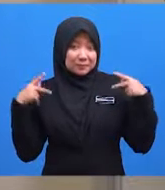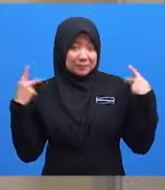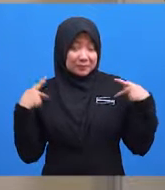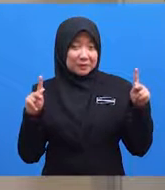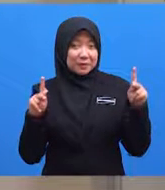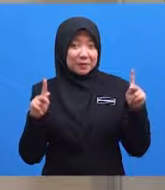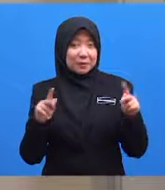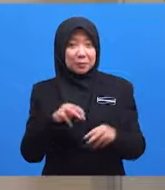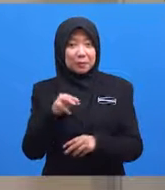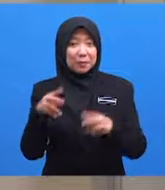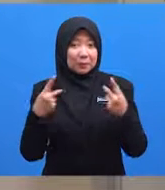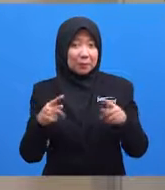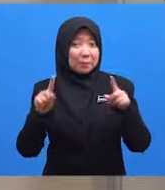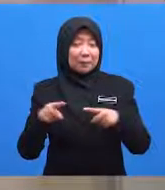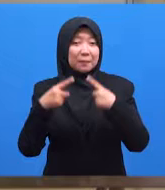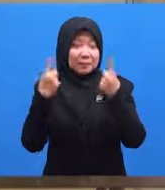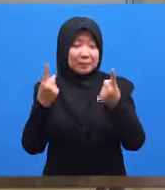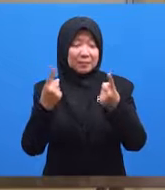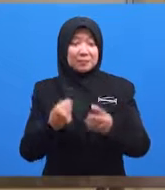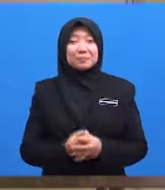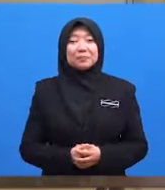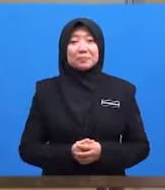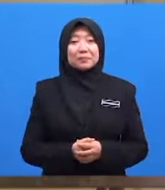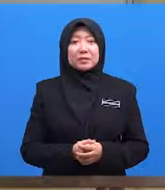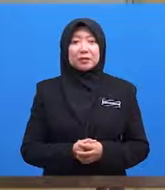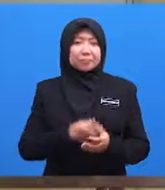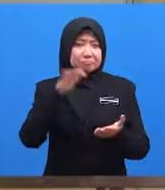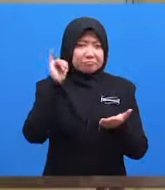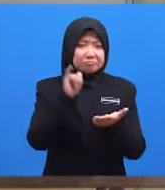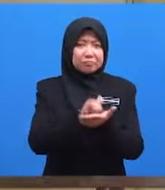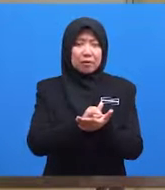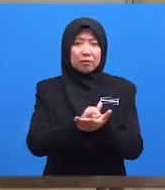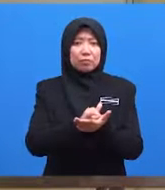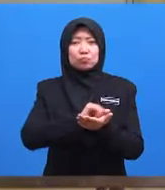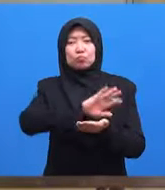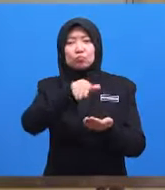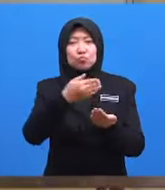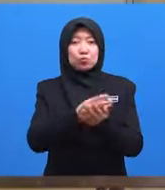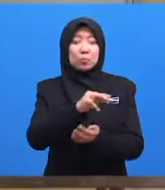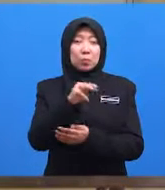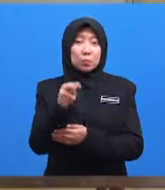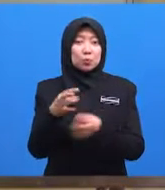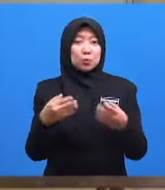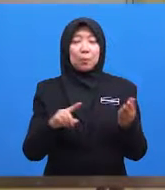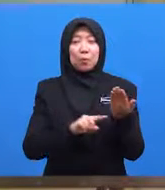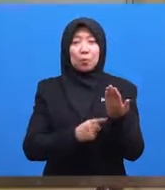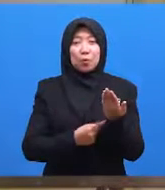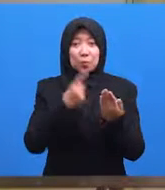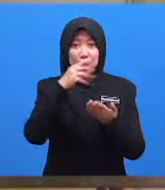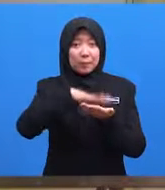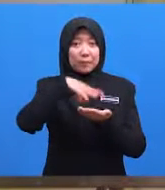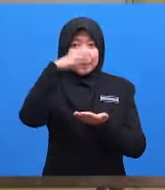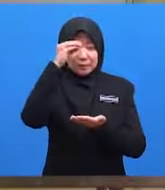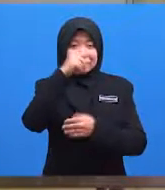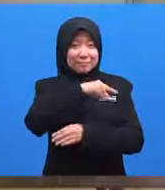yang murid-murid pernah kunjungi. Cikgu yakin semua murid sudah bersedia untuk memulakan pembelajaran